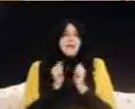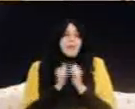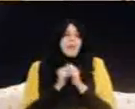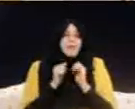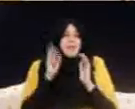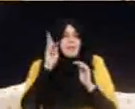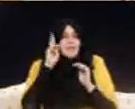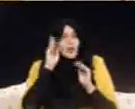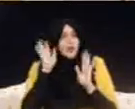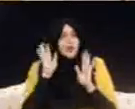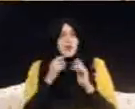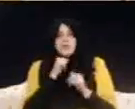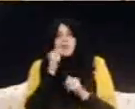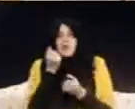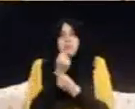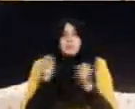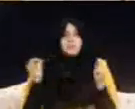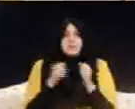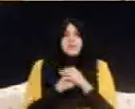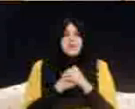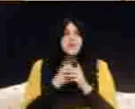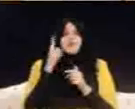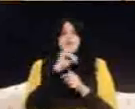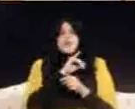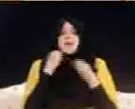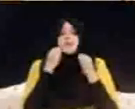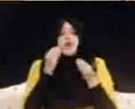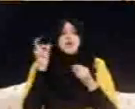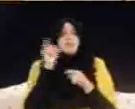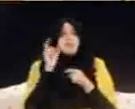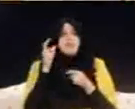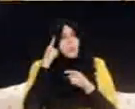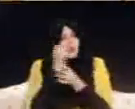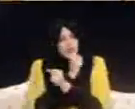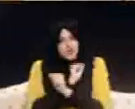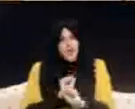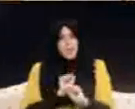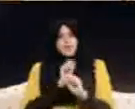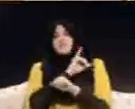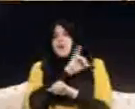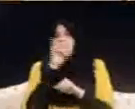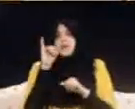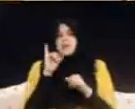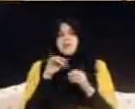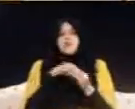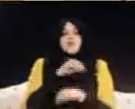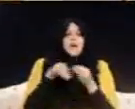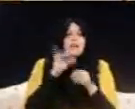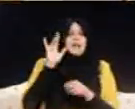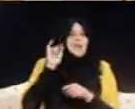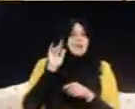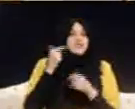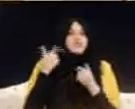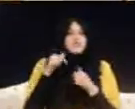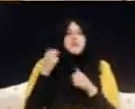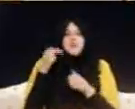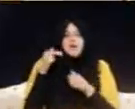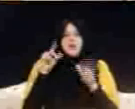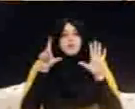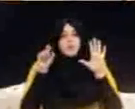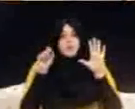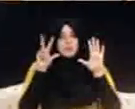حرج. ربنا قال وما جعل عليكم في الدين من حرج، سورة الجمعة، سورة الحج الآية 78. لذلك إذا